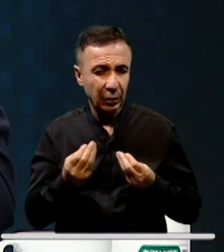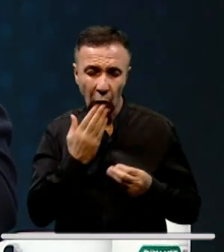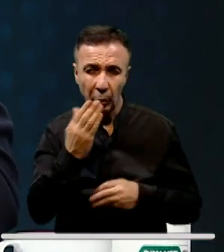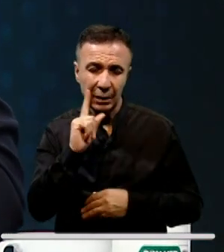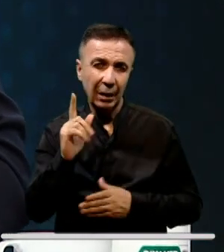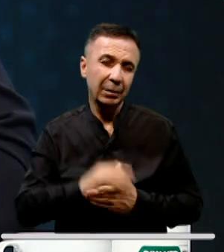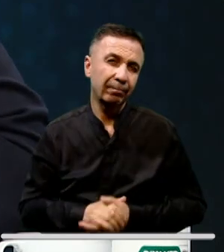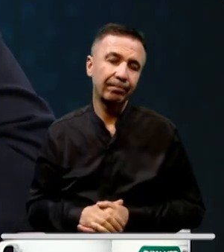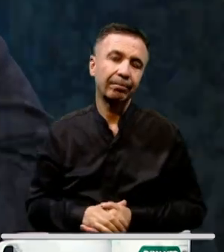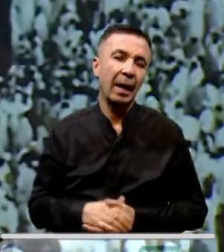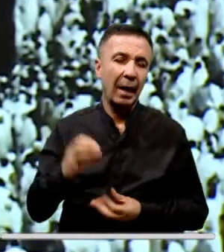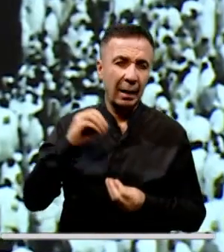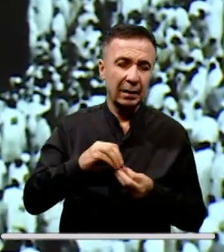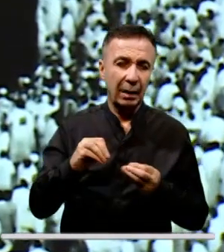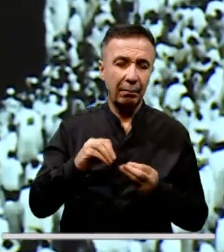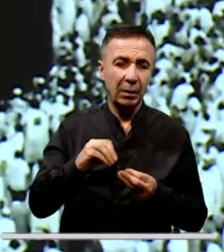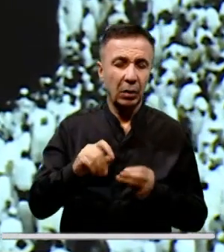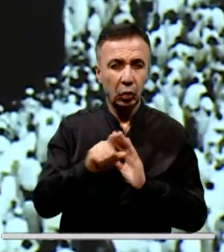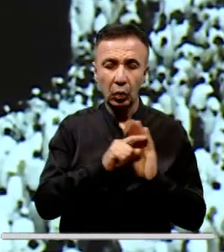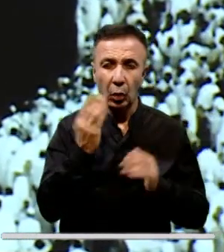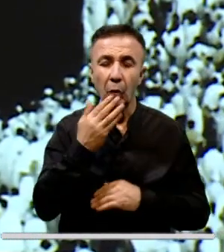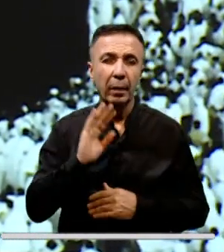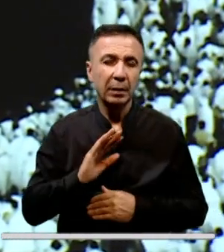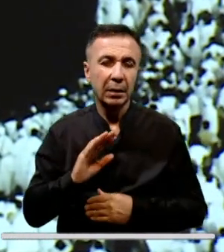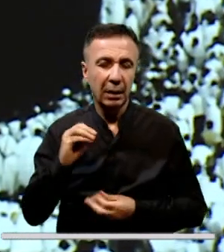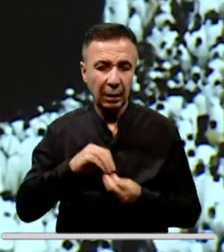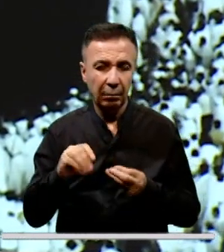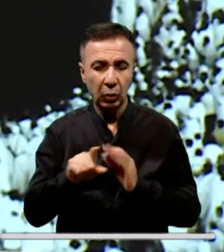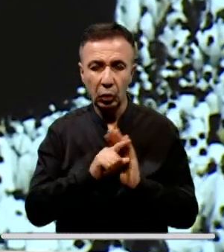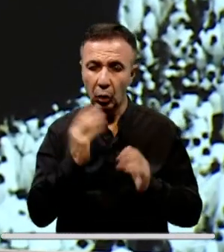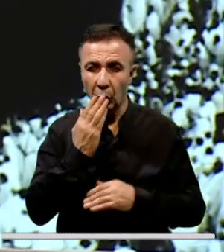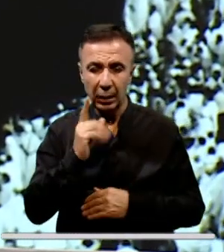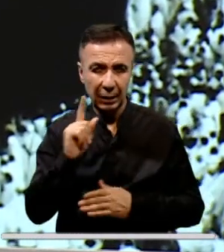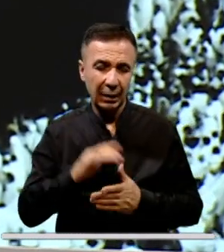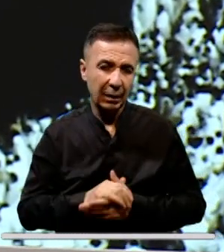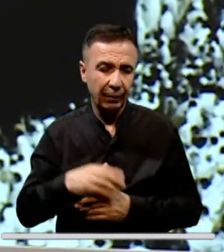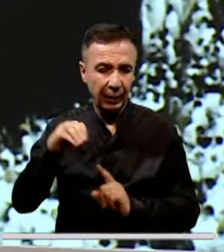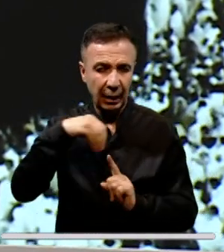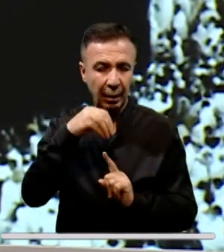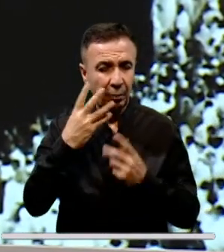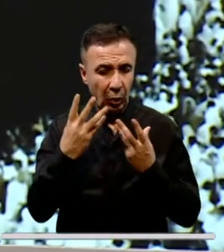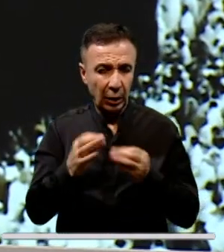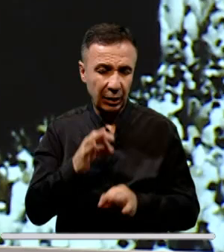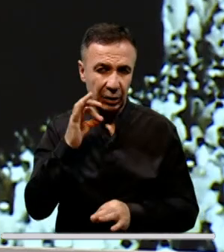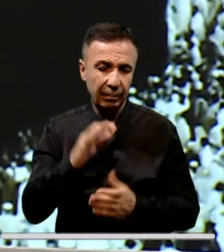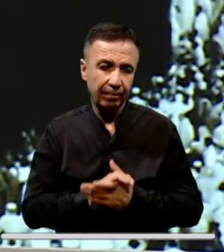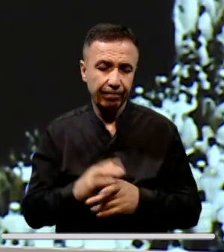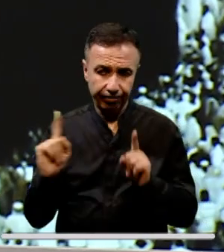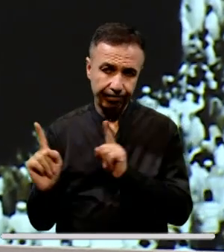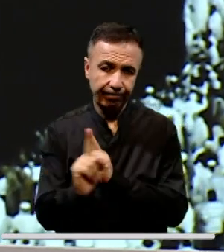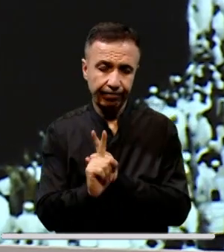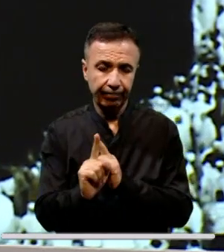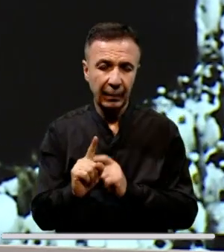eğer zammi sure okunmamış ise zammi sure okuyacak imamete geçen kişi zammi sure